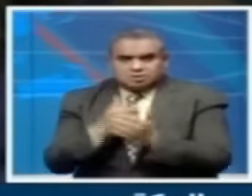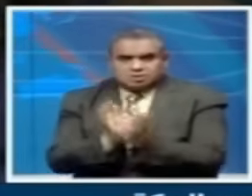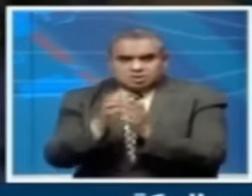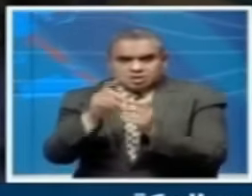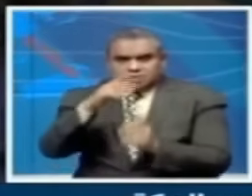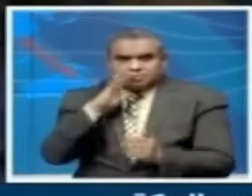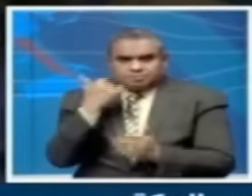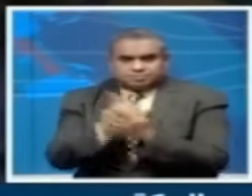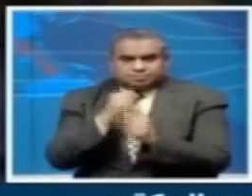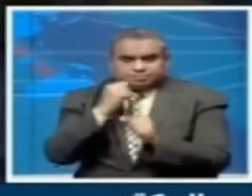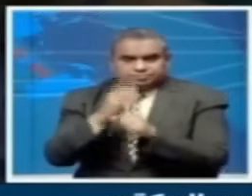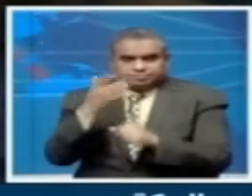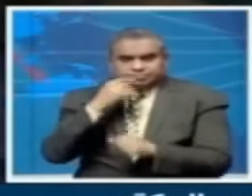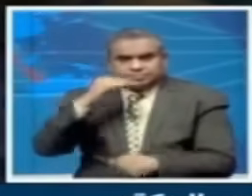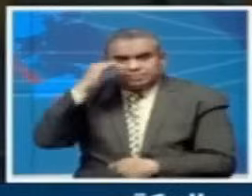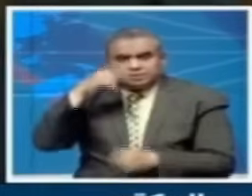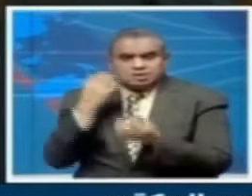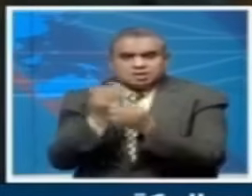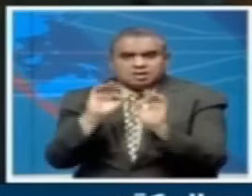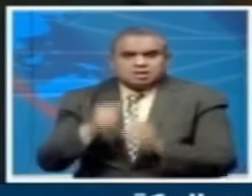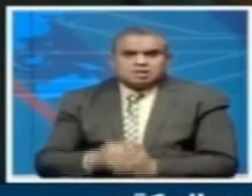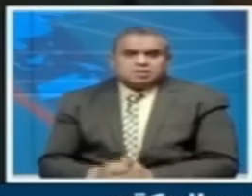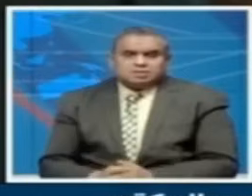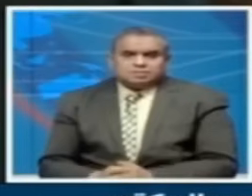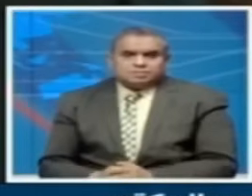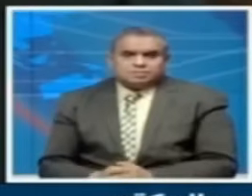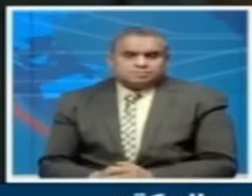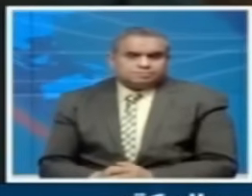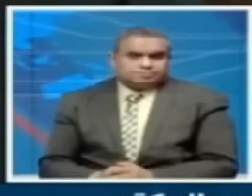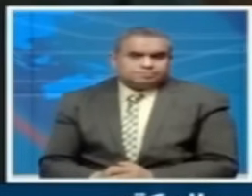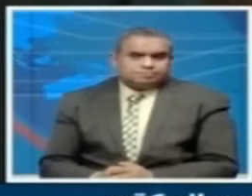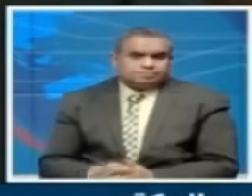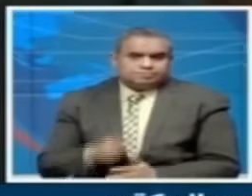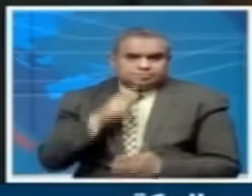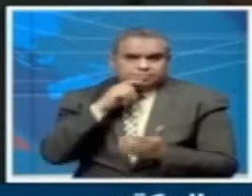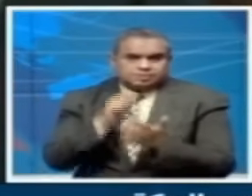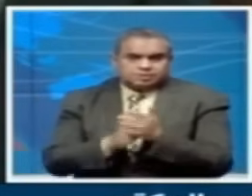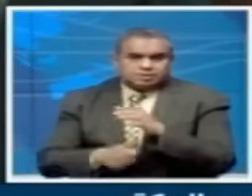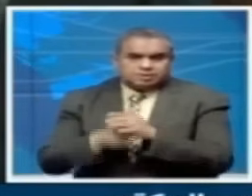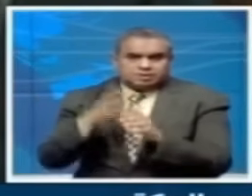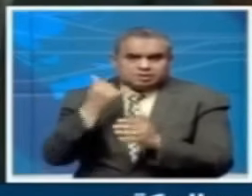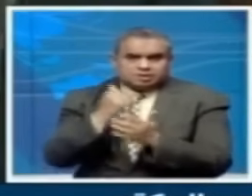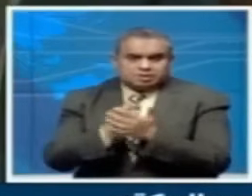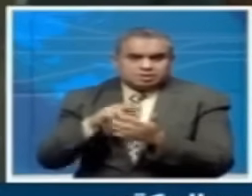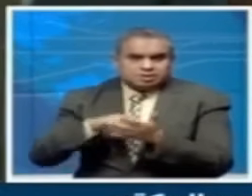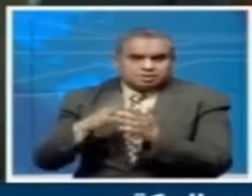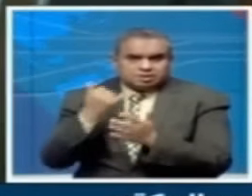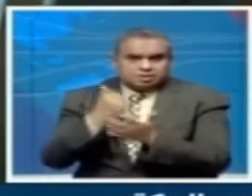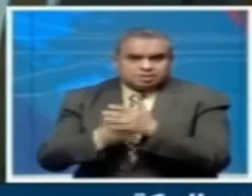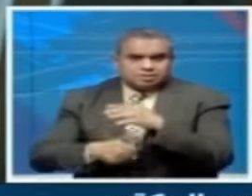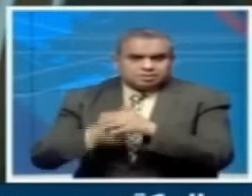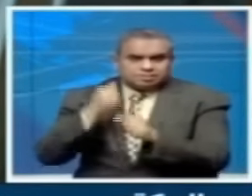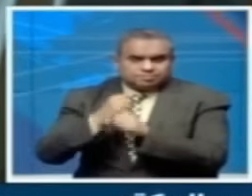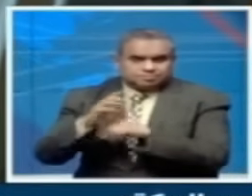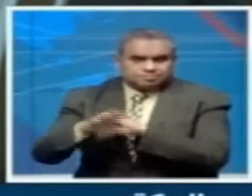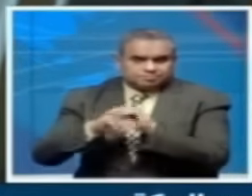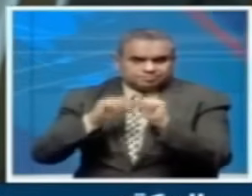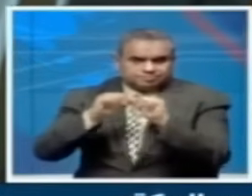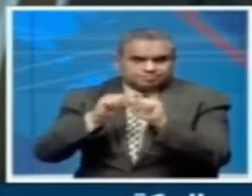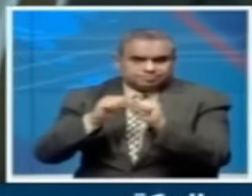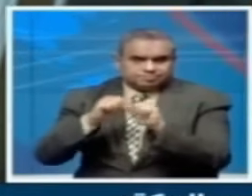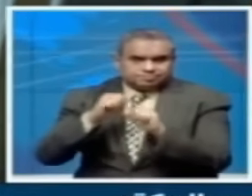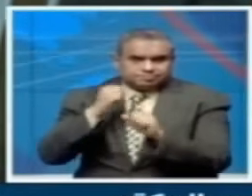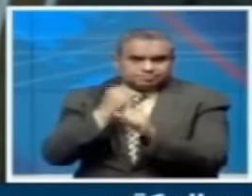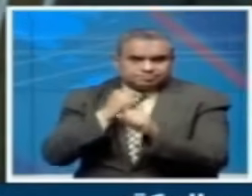فيها رؤيته لحلها. والحل فيها هو الانسحاب من إعلان المبادئ، لأنه انتقص